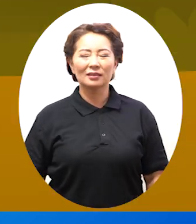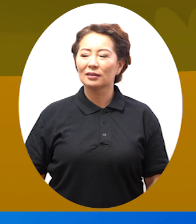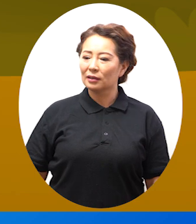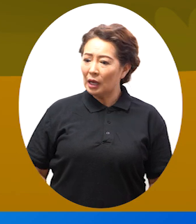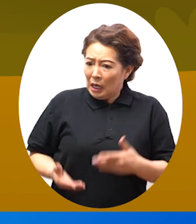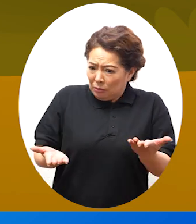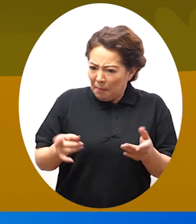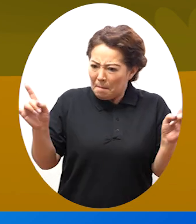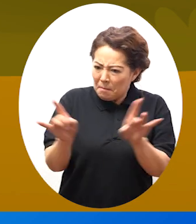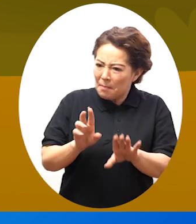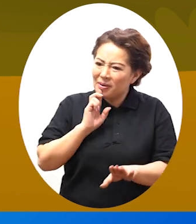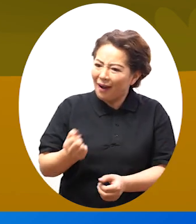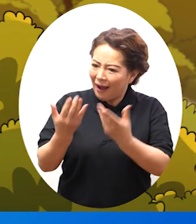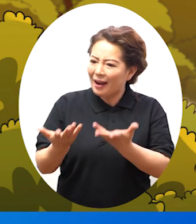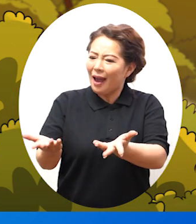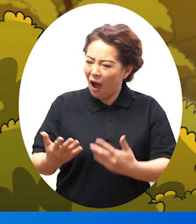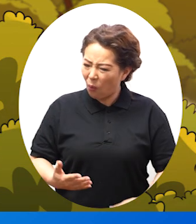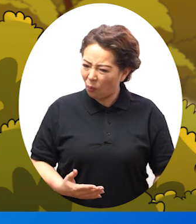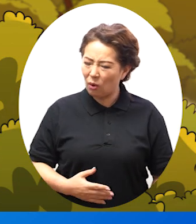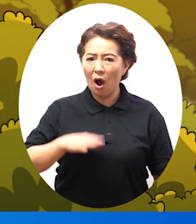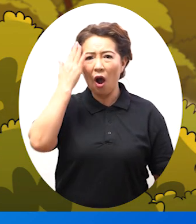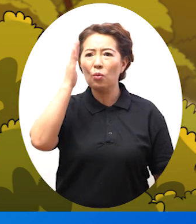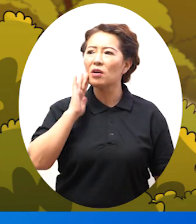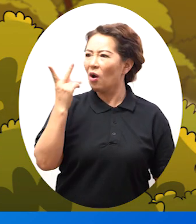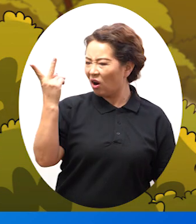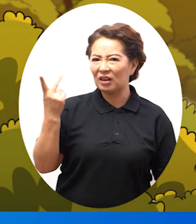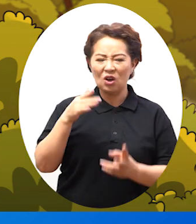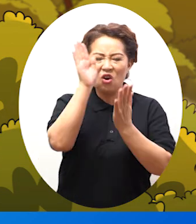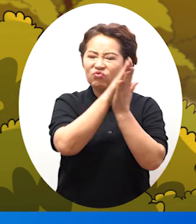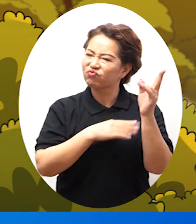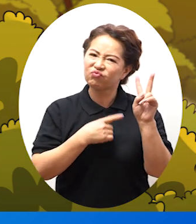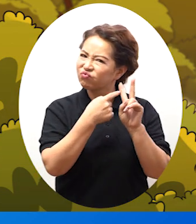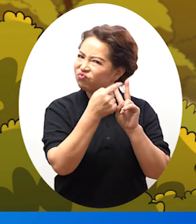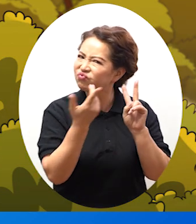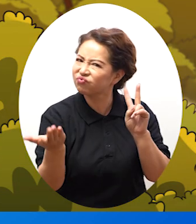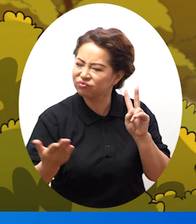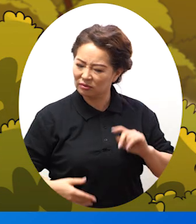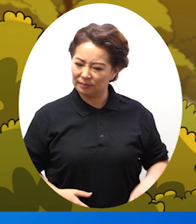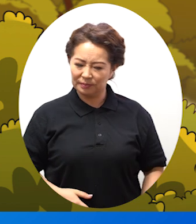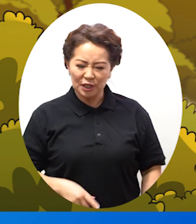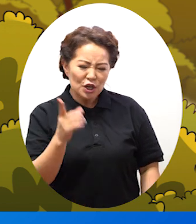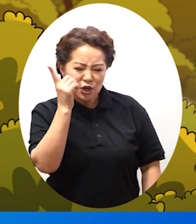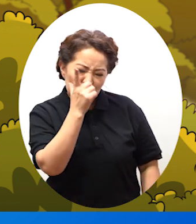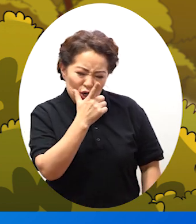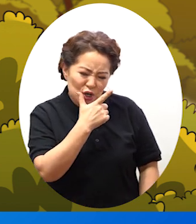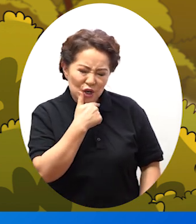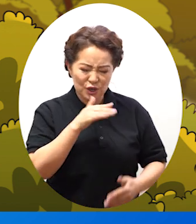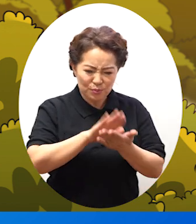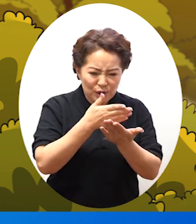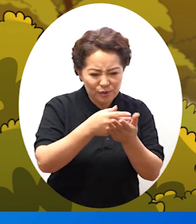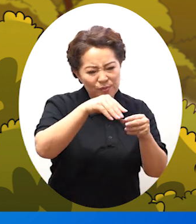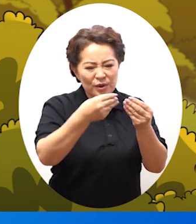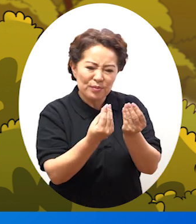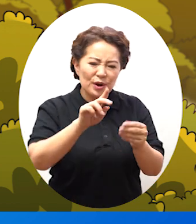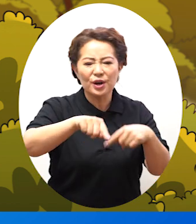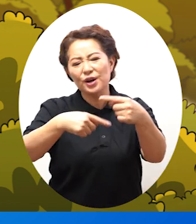Хэрвээ чамд ямар нэг юм болсон бол өвөө эмээ хоёрт ямар ах байсан болоо? Ийм хөөрхөн идүүдээ өнхрөөшнээс сална гэдэг